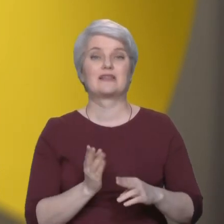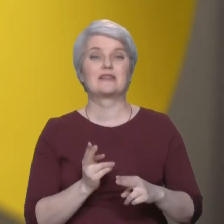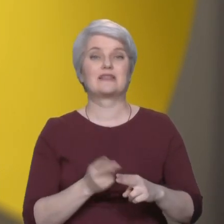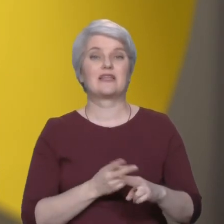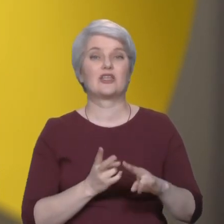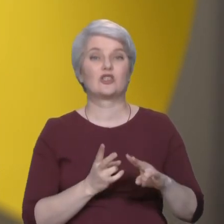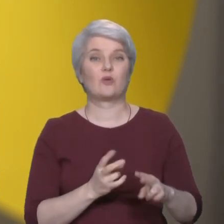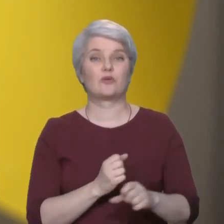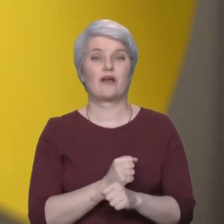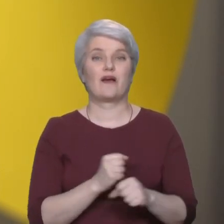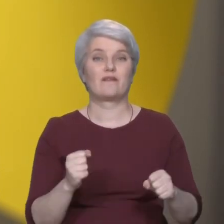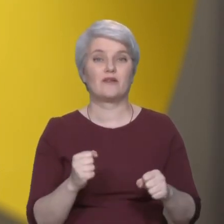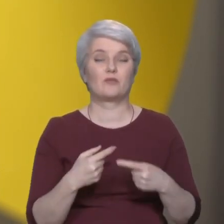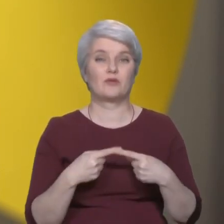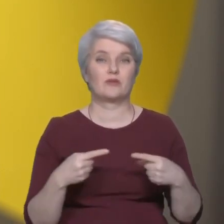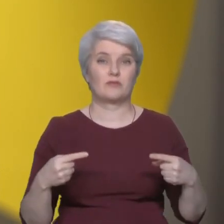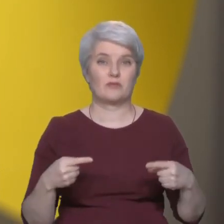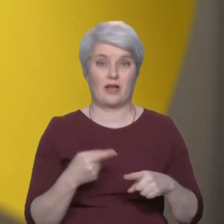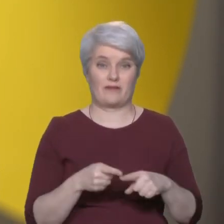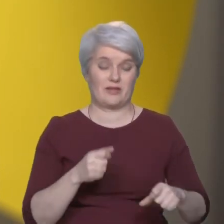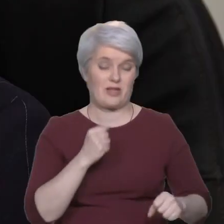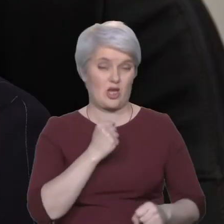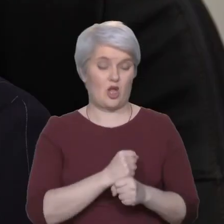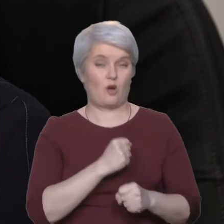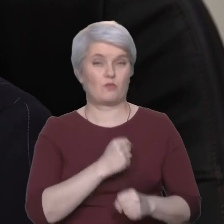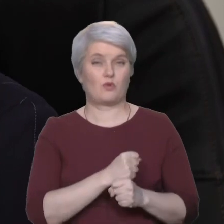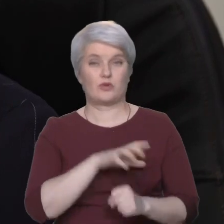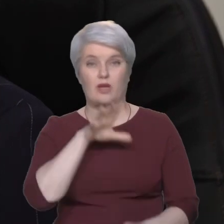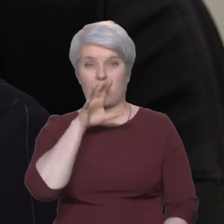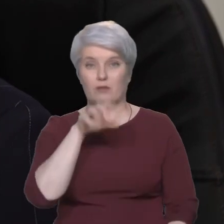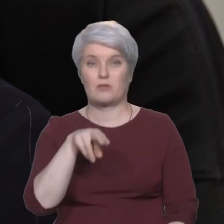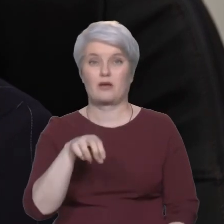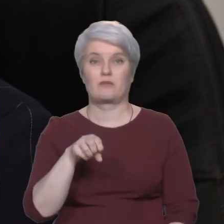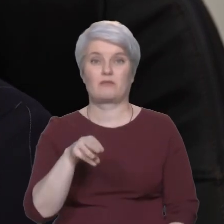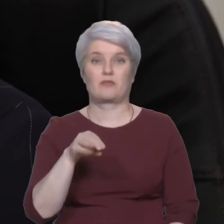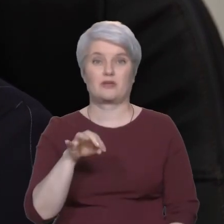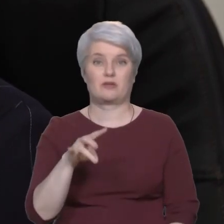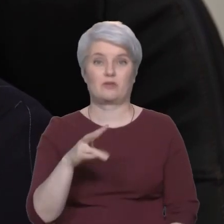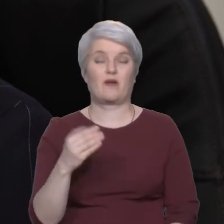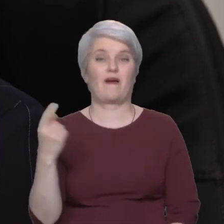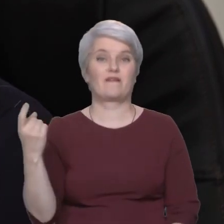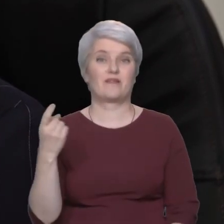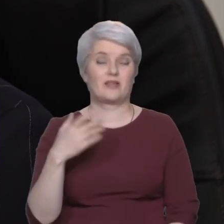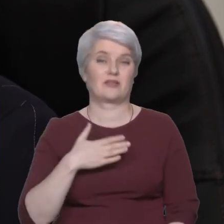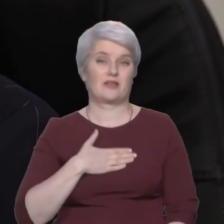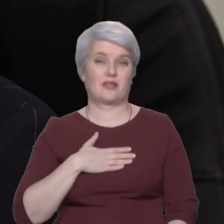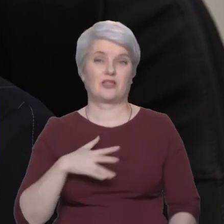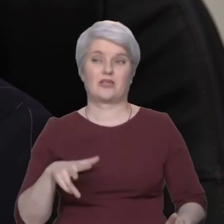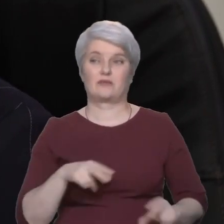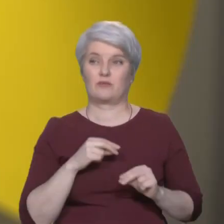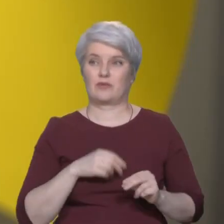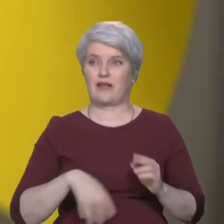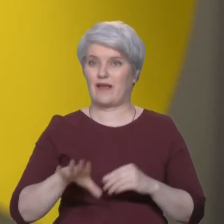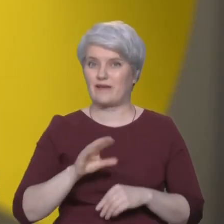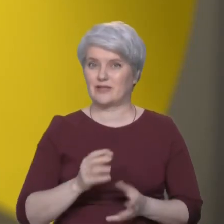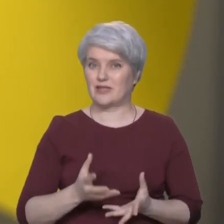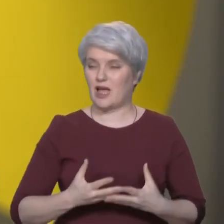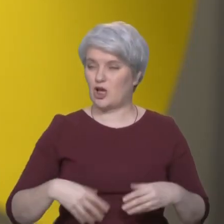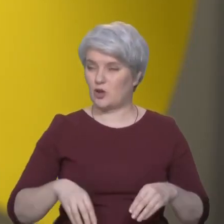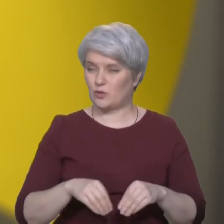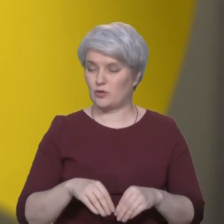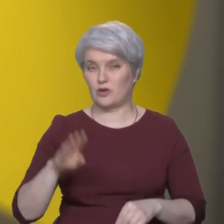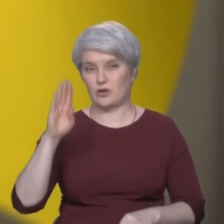вибухонебезпечних предметів. І він робочий, цей пес-патрон, і його власники є нашими співробітниками. Вся родина. Вся родина,